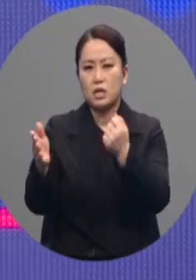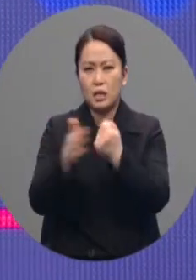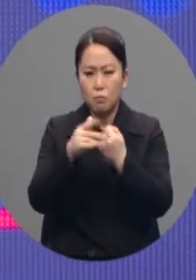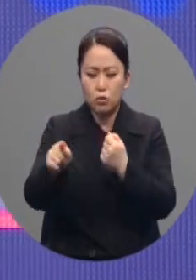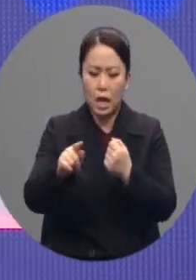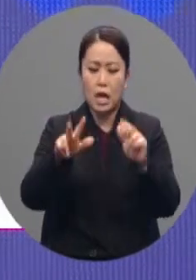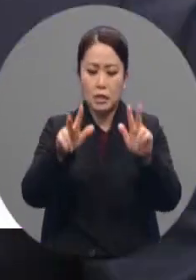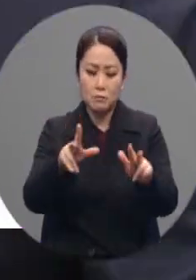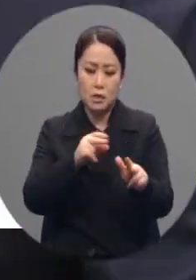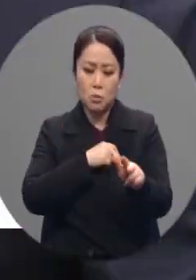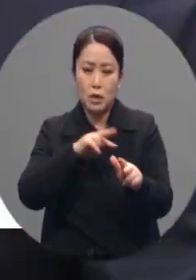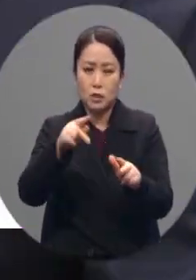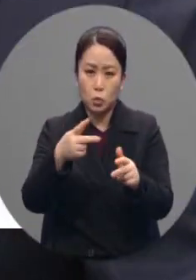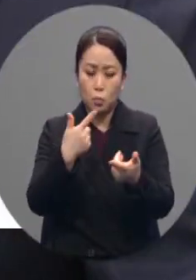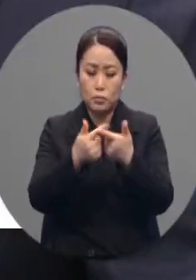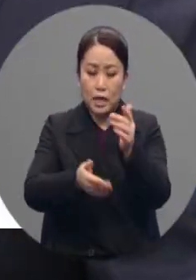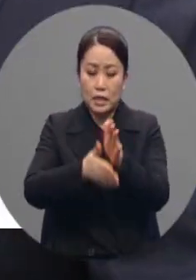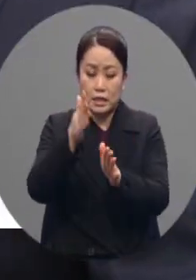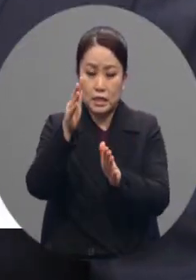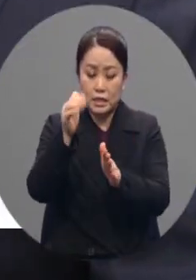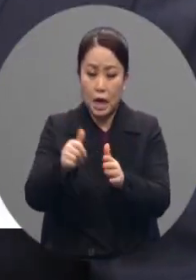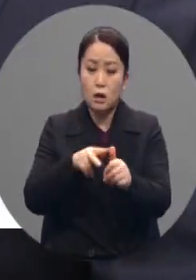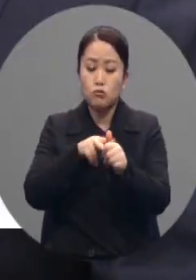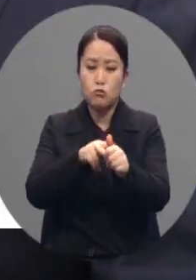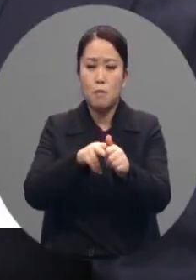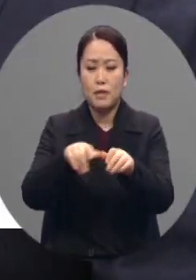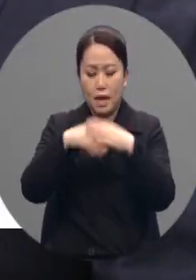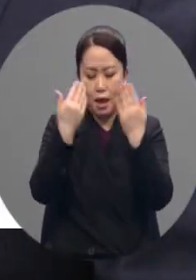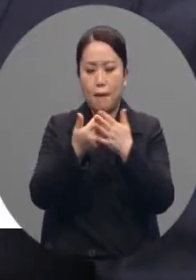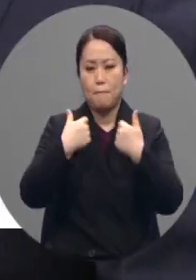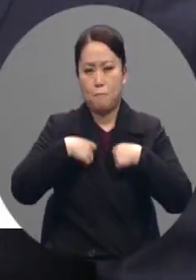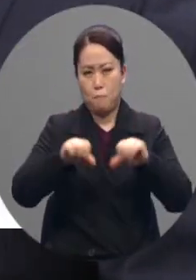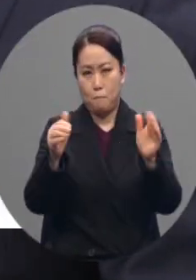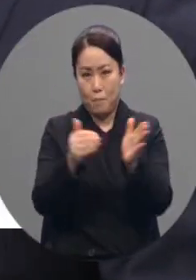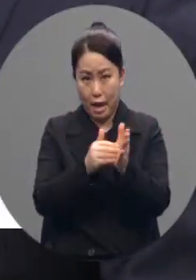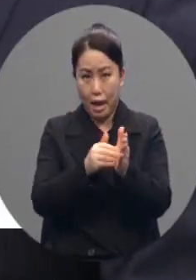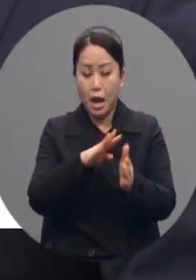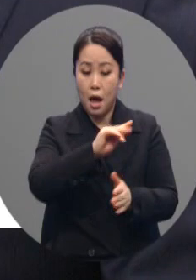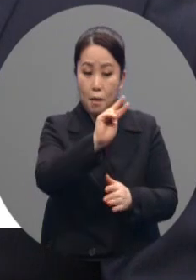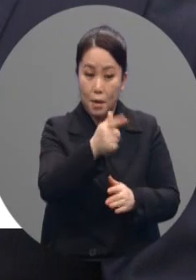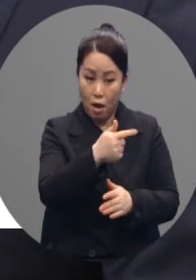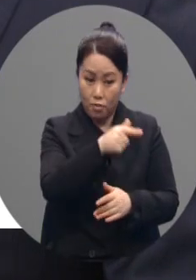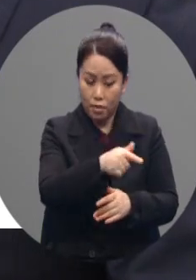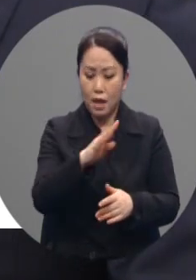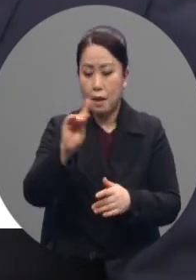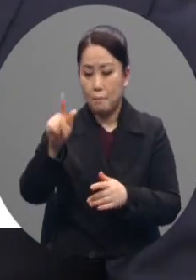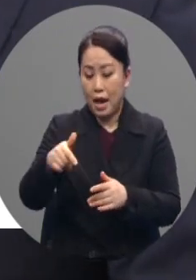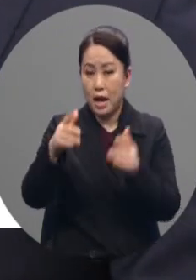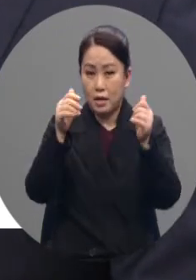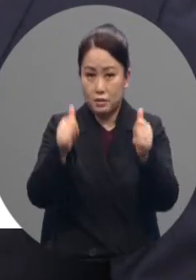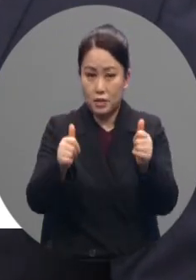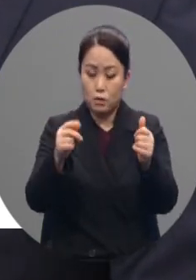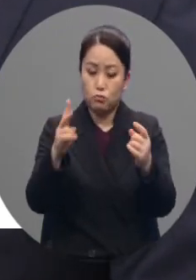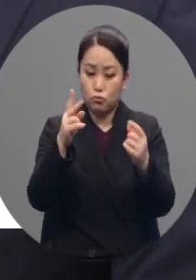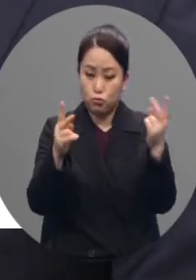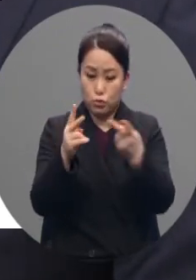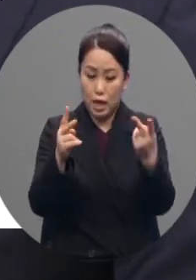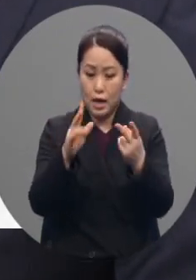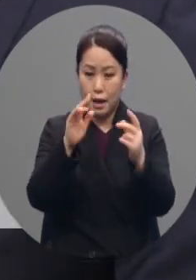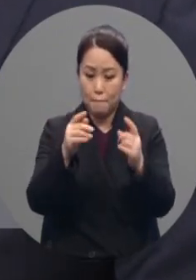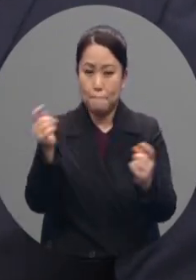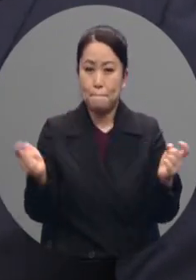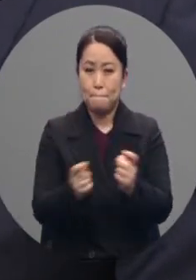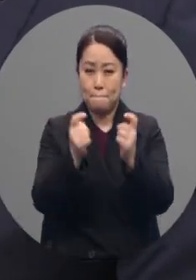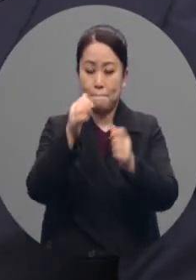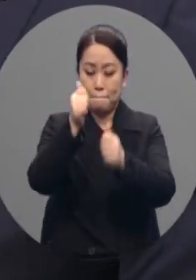접었습니다. 변 전 대행과 박 시장이 맞붙을 경우 전 현직 부산시 수장 간의 대결로 큰